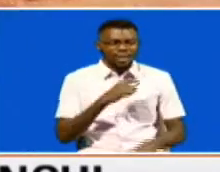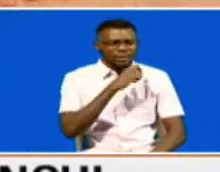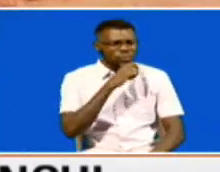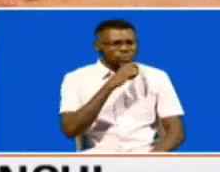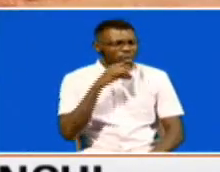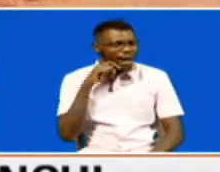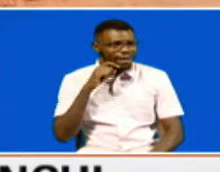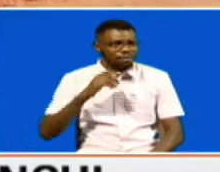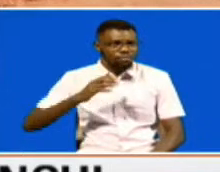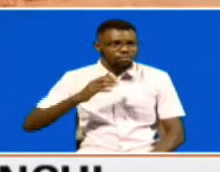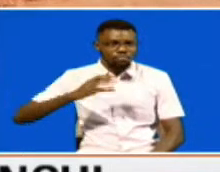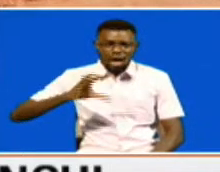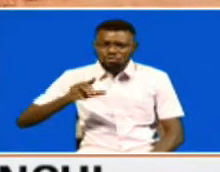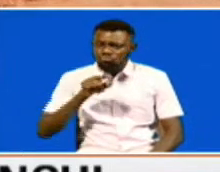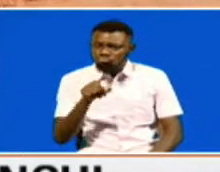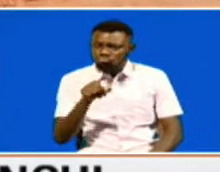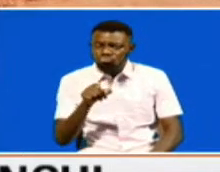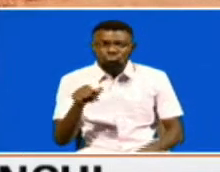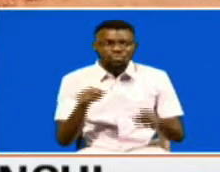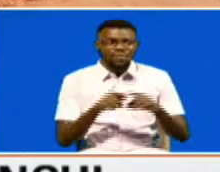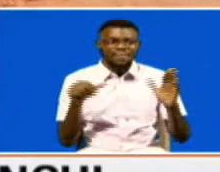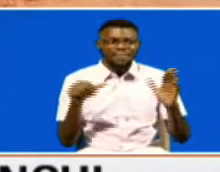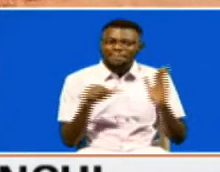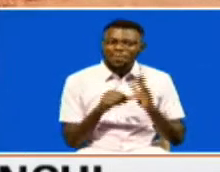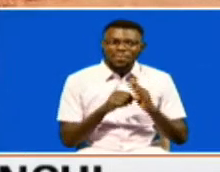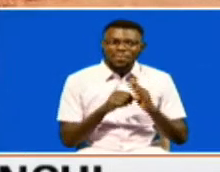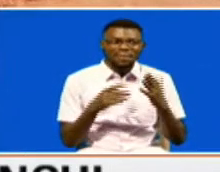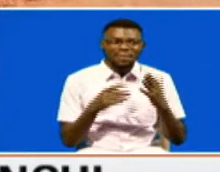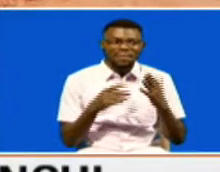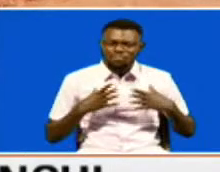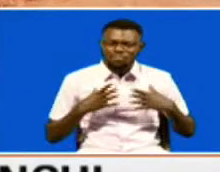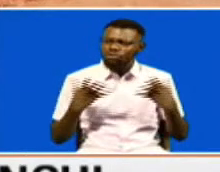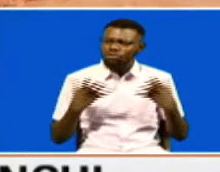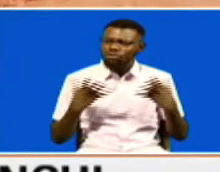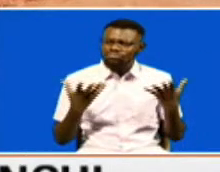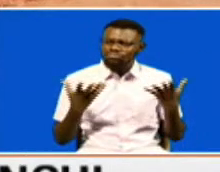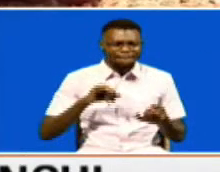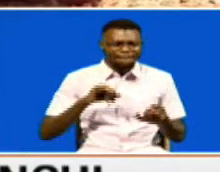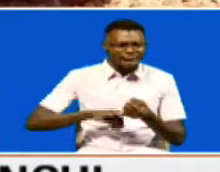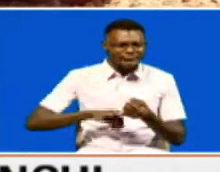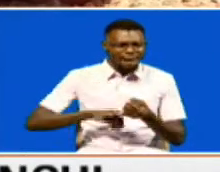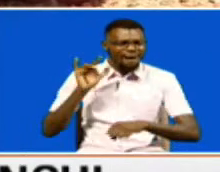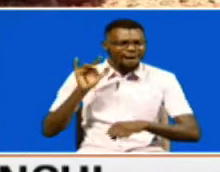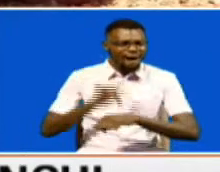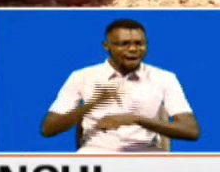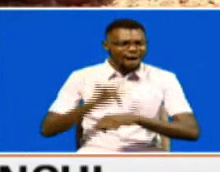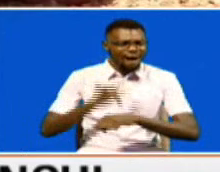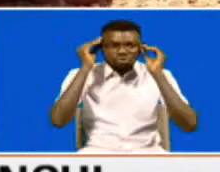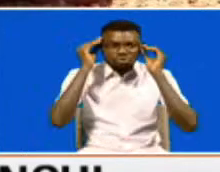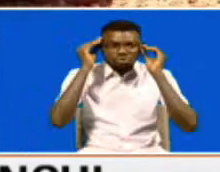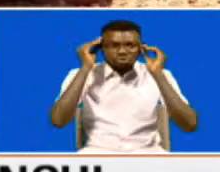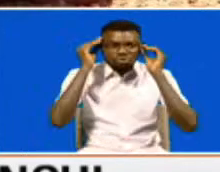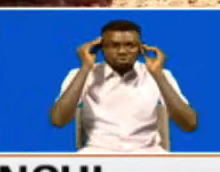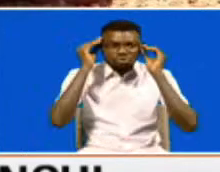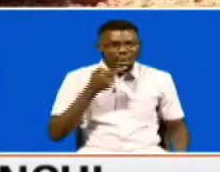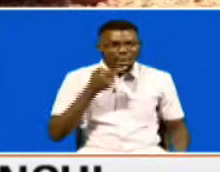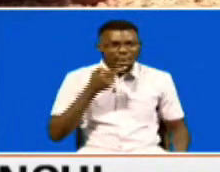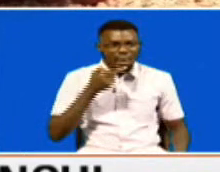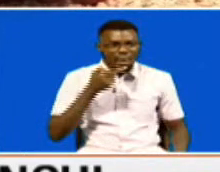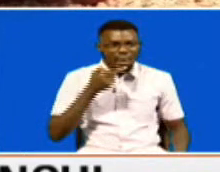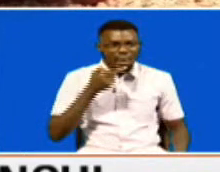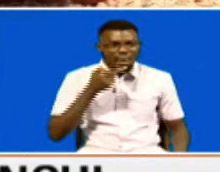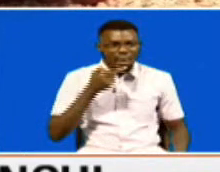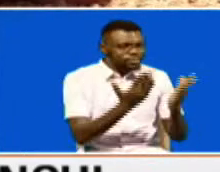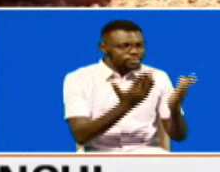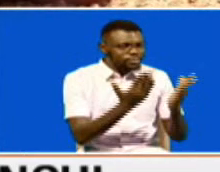hiyo unasemekana pia kuchangia visa vya ndoa za mapema miongoni mwa wanafunzi ambao huozwa na wazazi wao kama